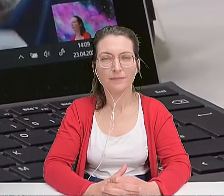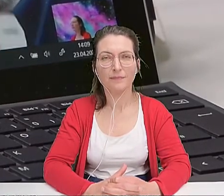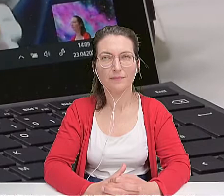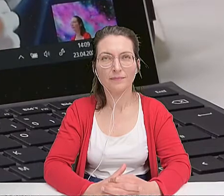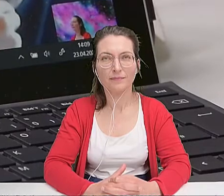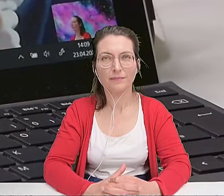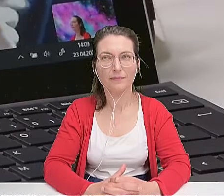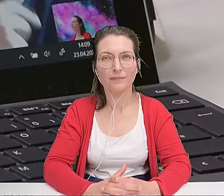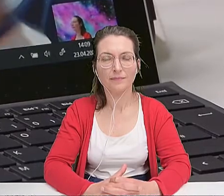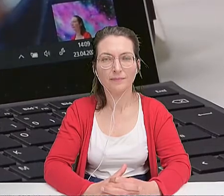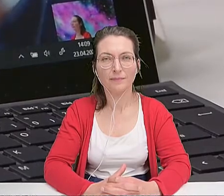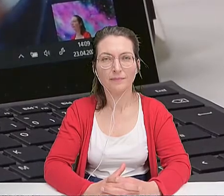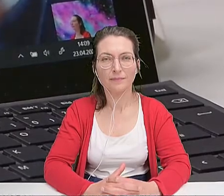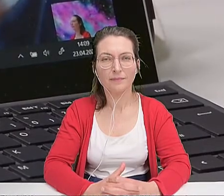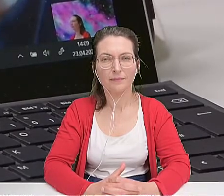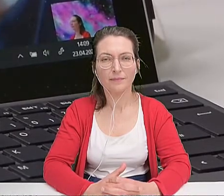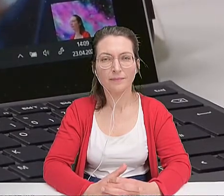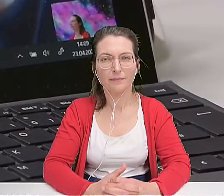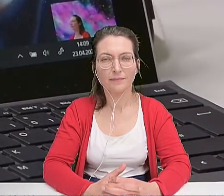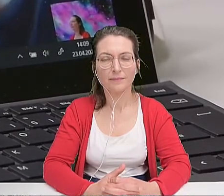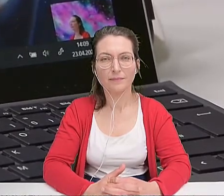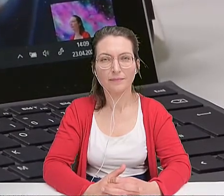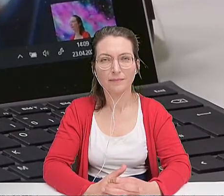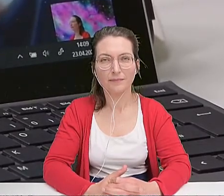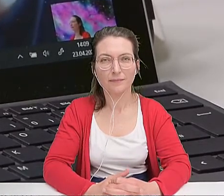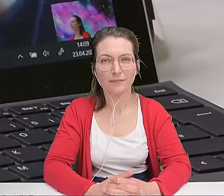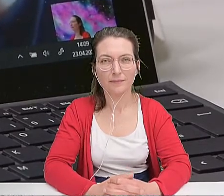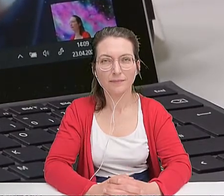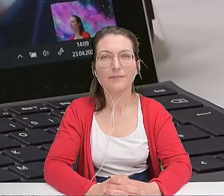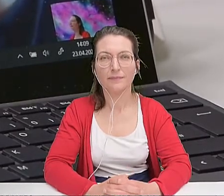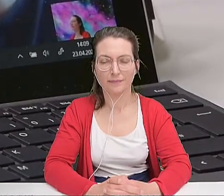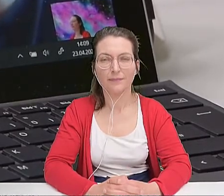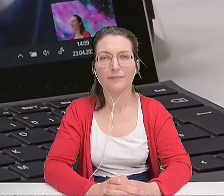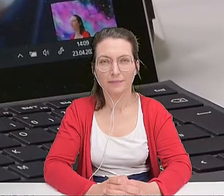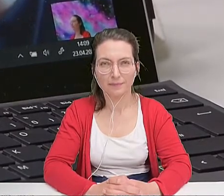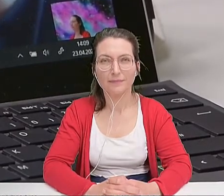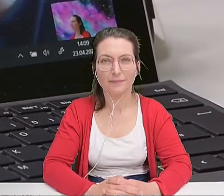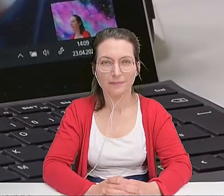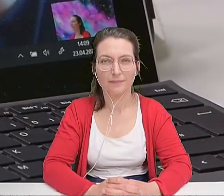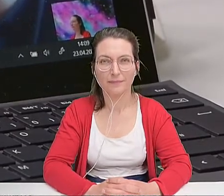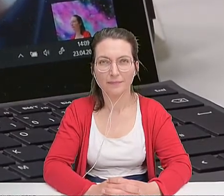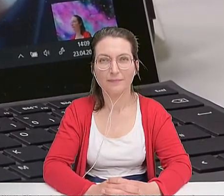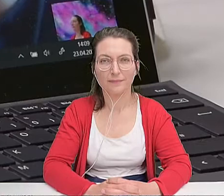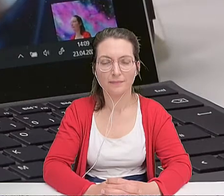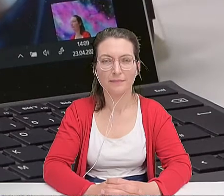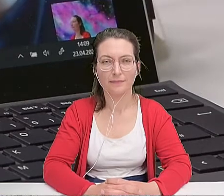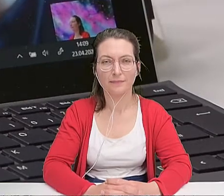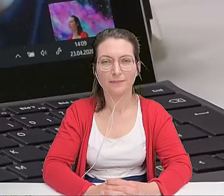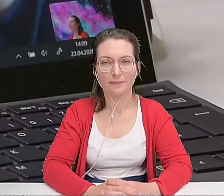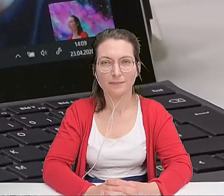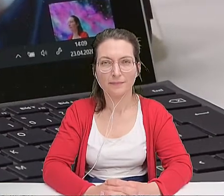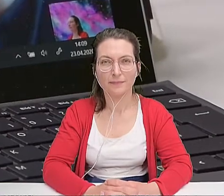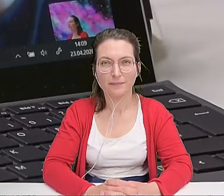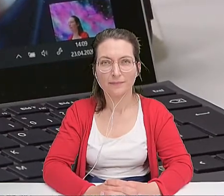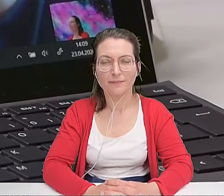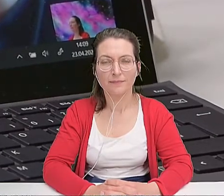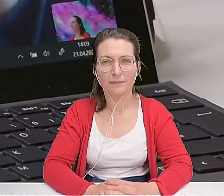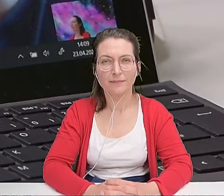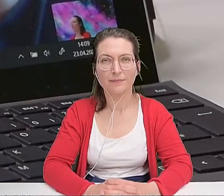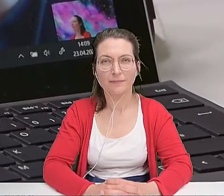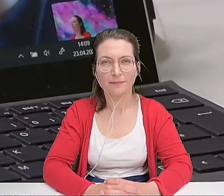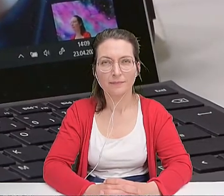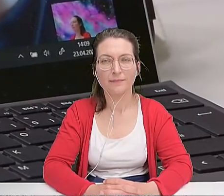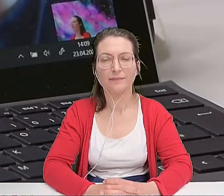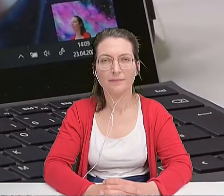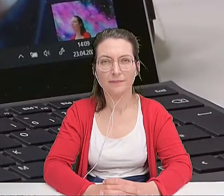auch ganz gut an und hat natürlich mit diesem Stichwort Coding, was viele auch ja kennen und schon mal irgendwo gehört haben, viel zu tun. Da gibt es ja auch ganz viele